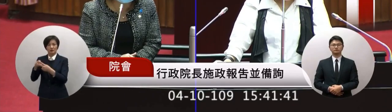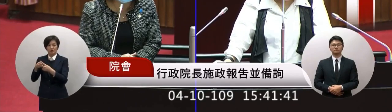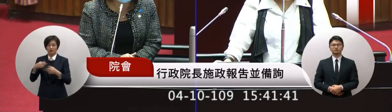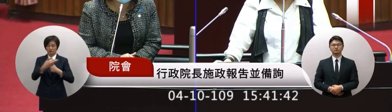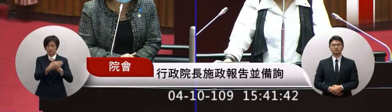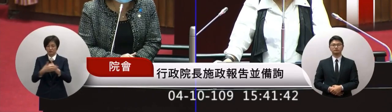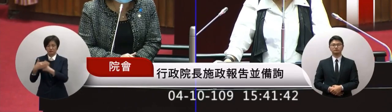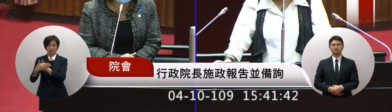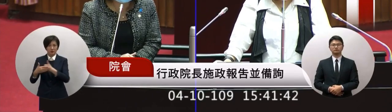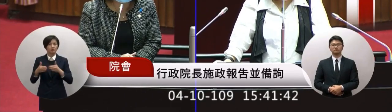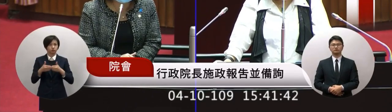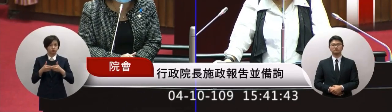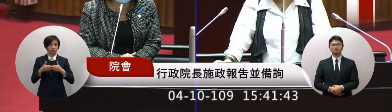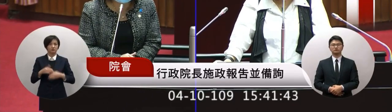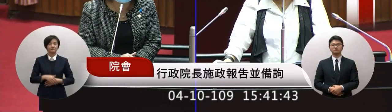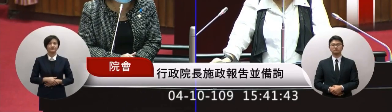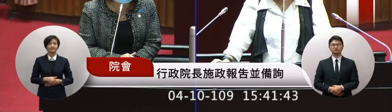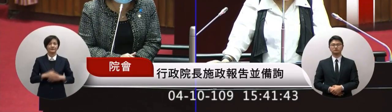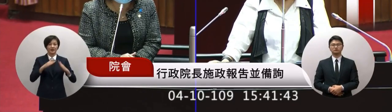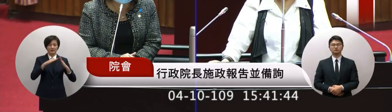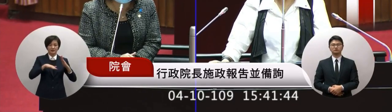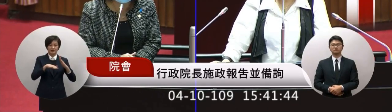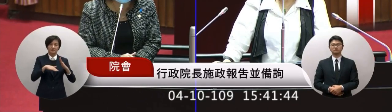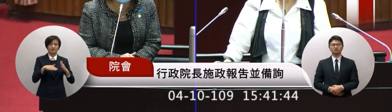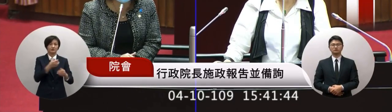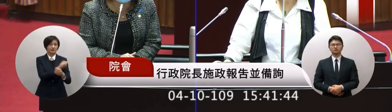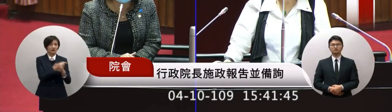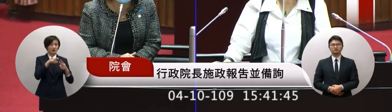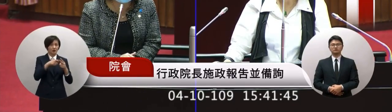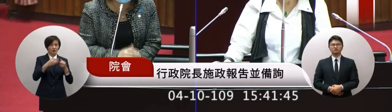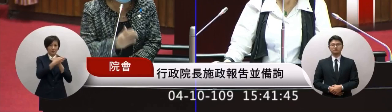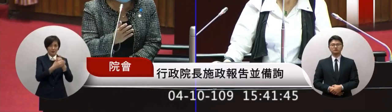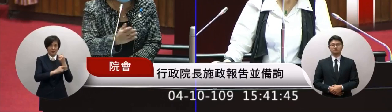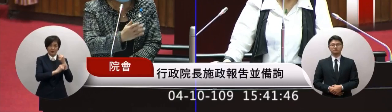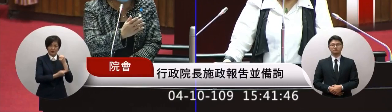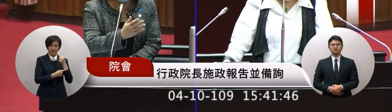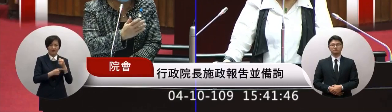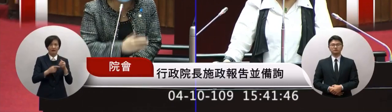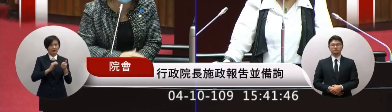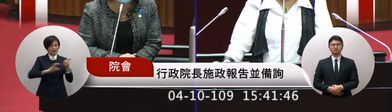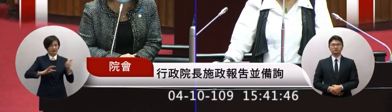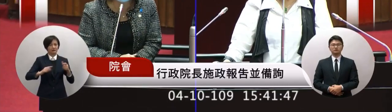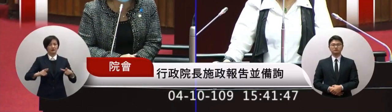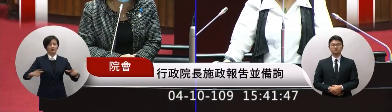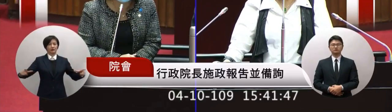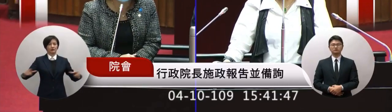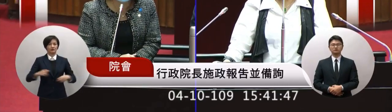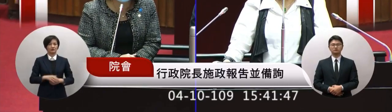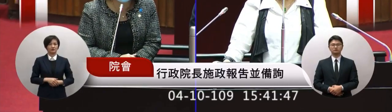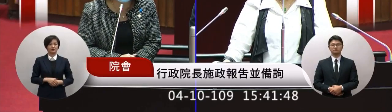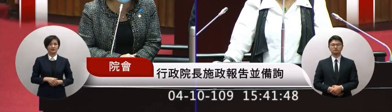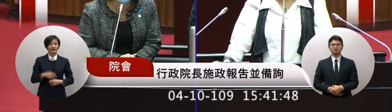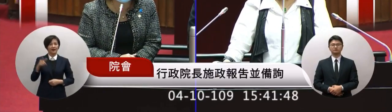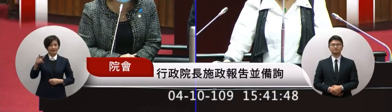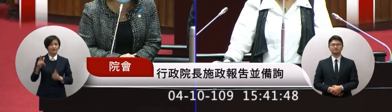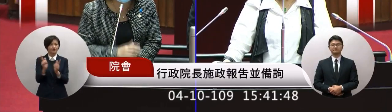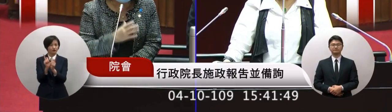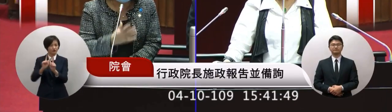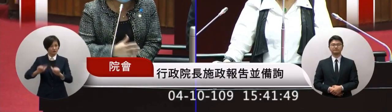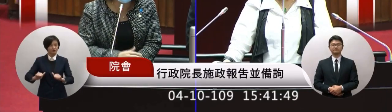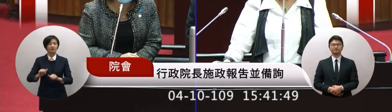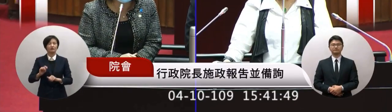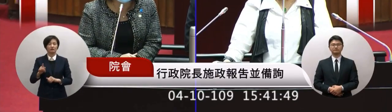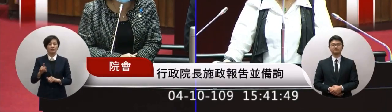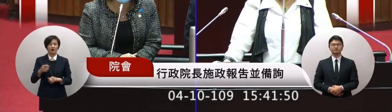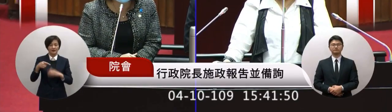们那这个家事劳工保障法，因为其实牵涉很广，因为您也知道您对这方面是也非常深入的在